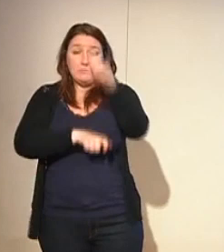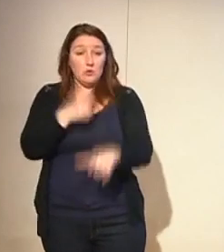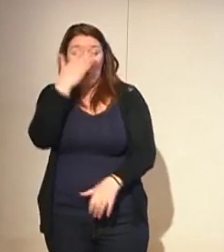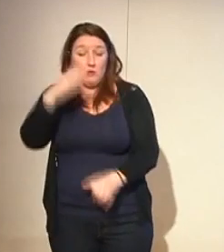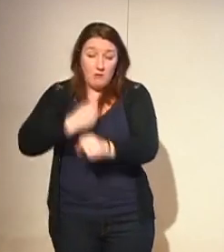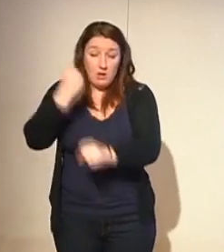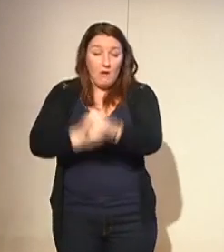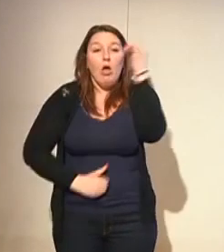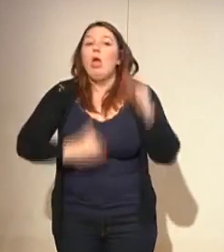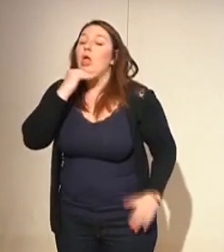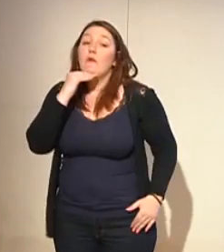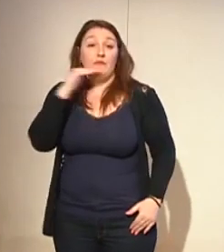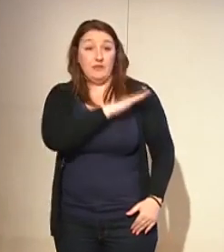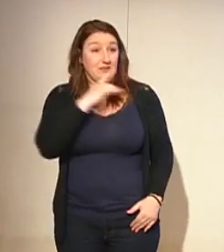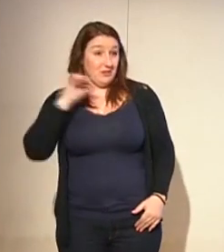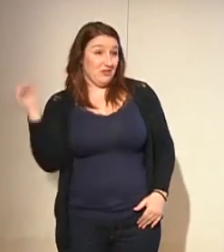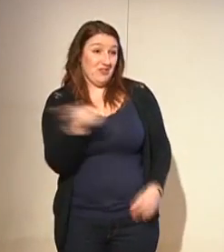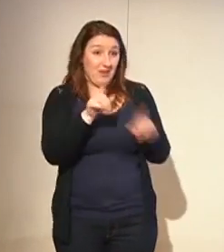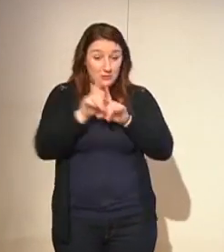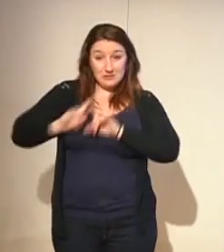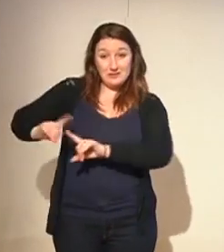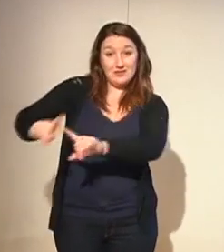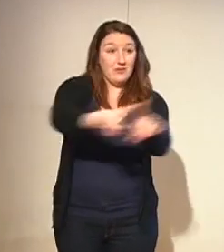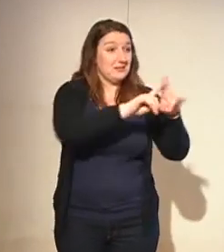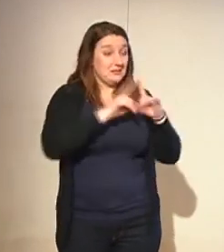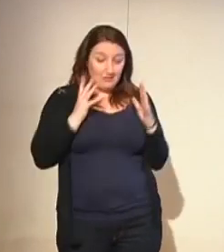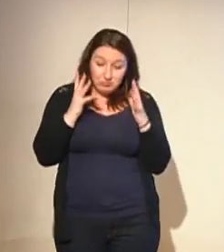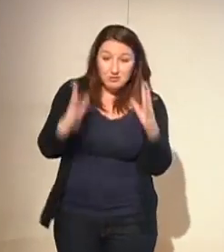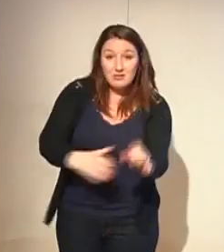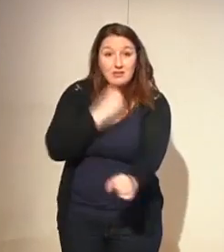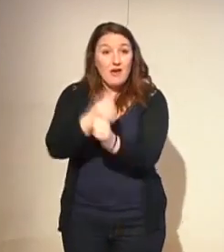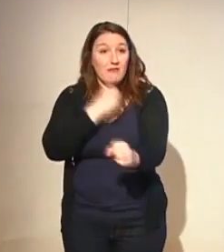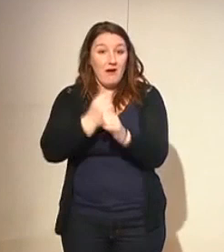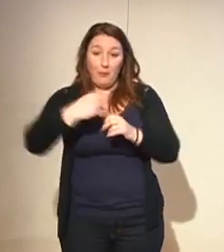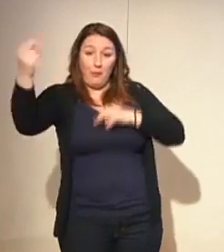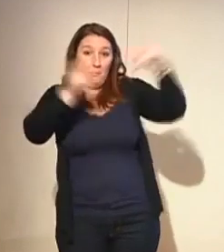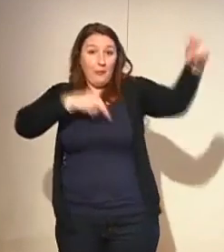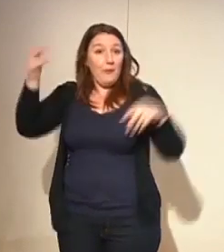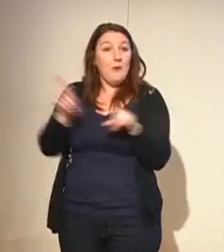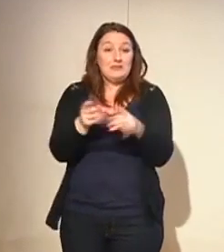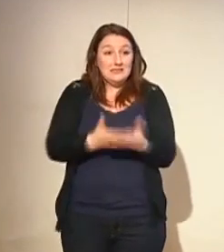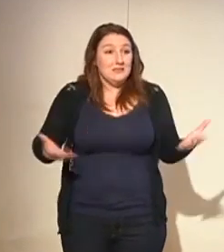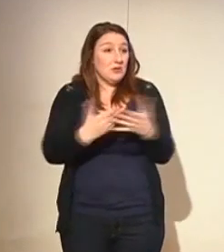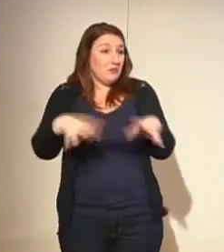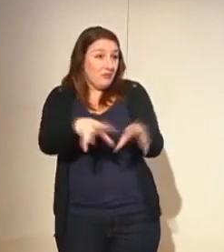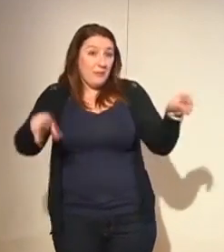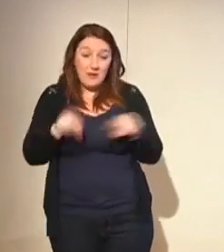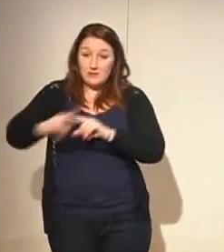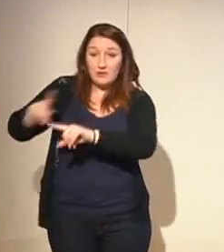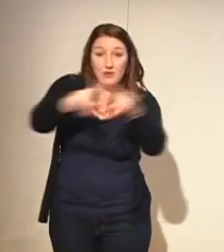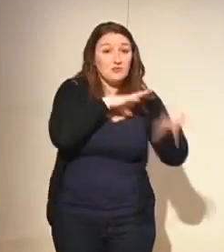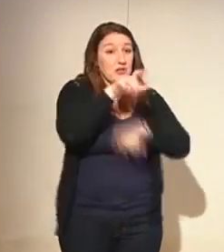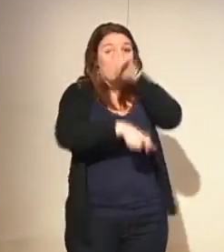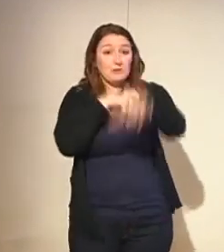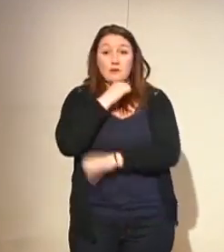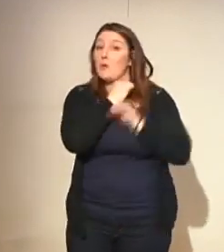une diversité aussi dans notre rapport au au travail une diversité dans nos situations familiales qui font que certains ont des contraintes plus que